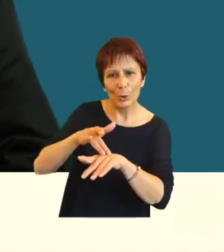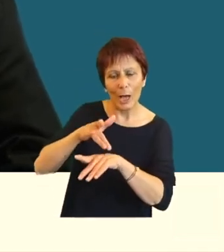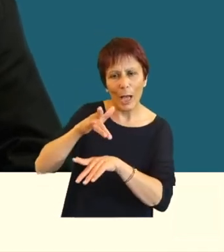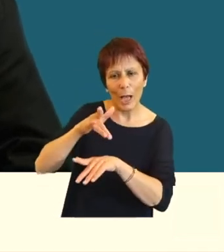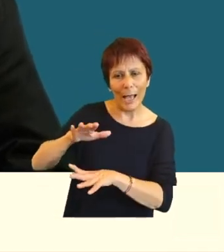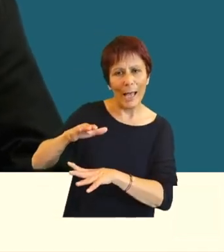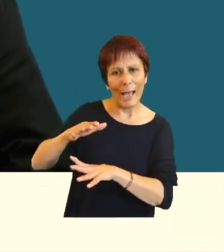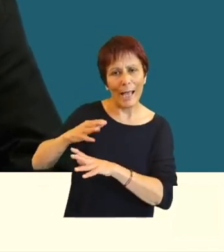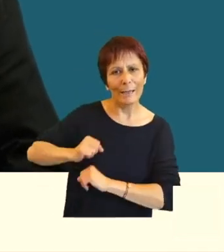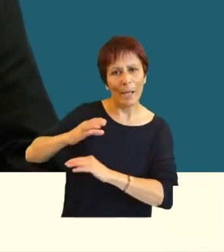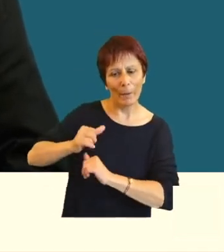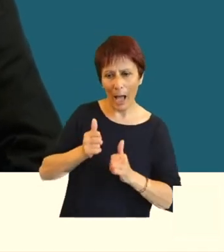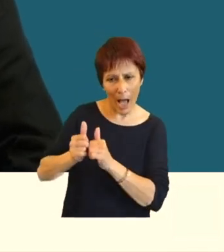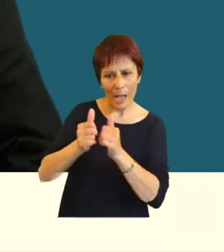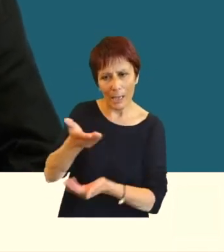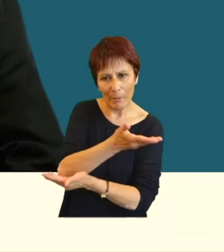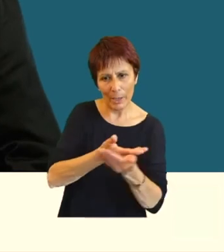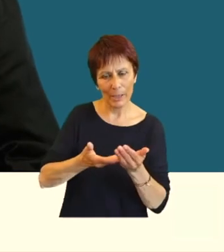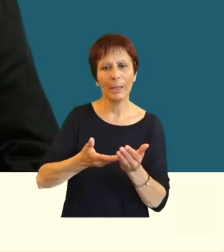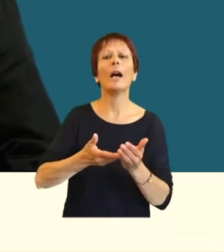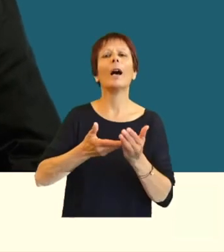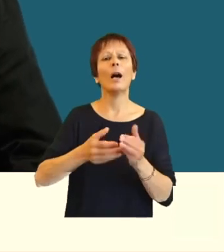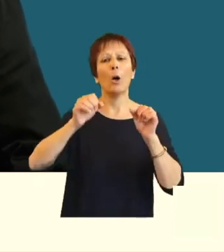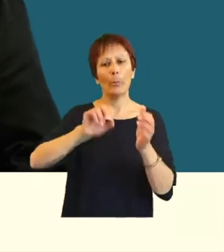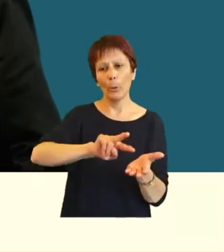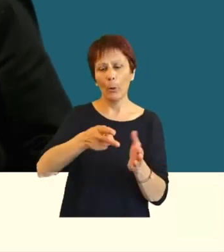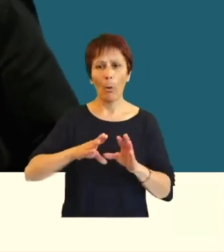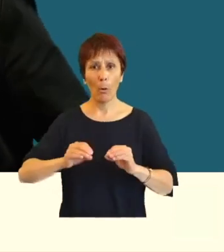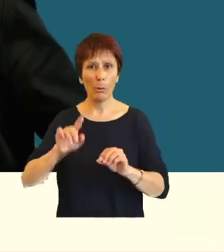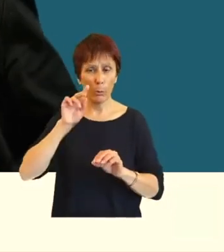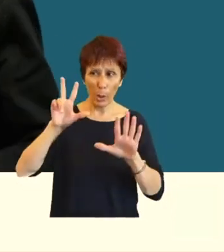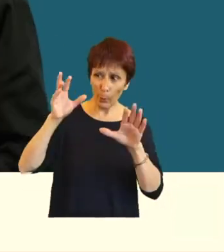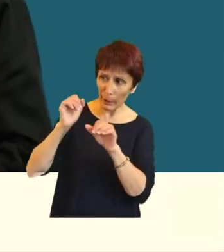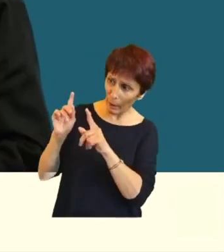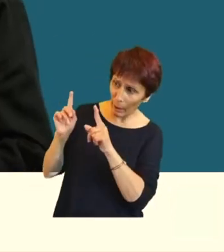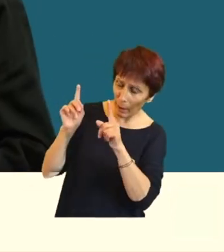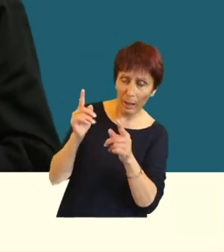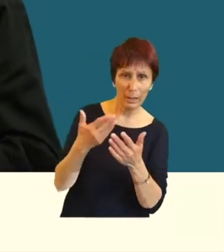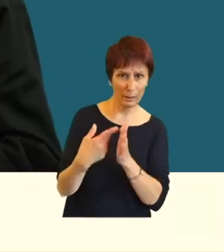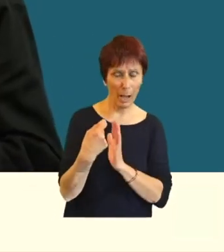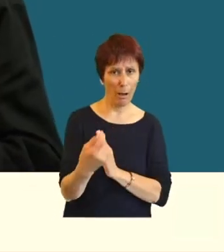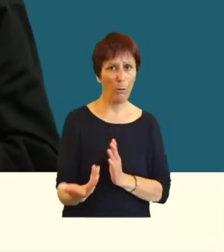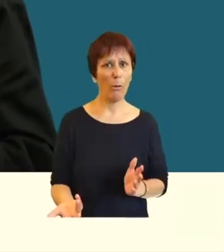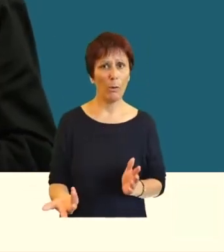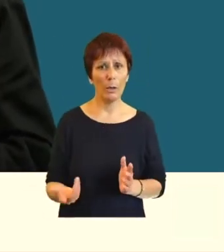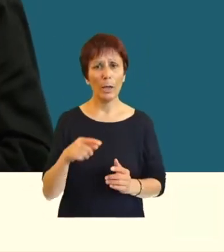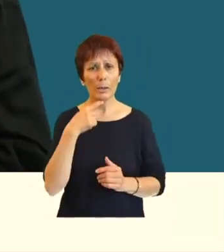Mettons-la enfin en application. 8 ans, c'est long. Voilà, c'est tout. Et ce n'est pas pour autant que l'on